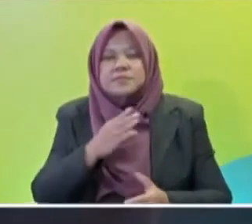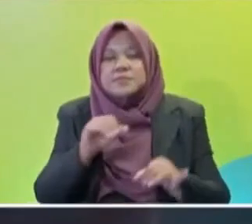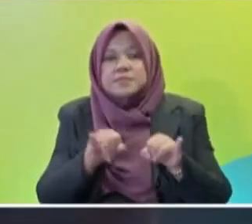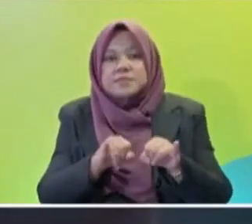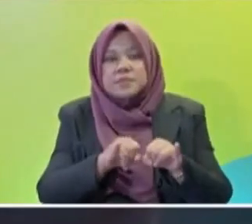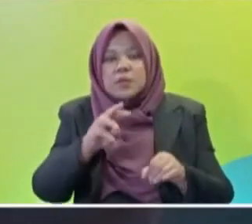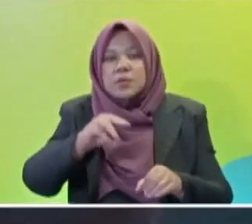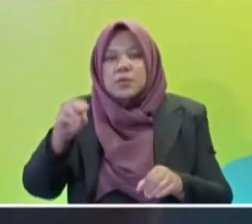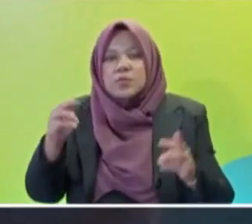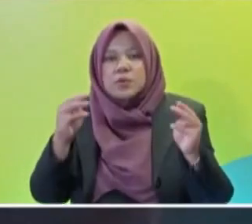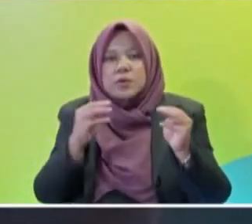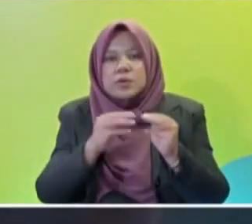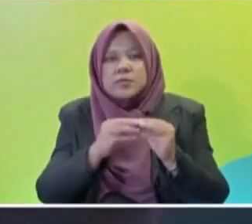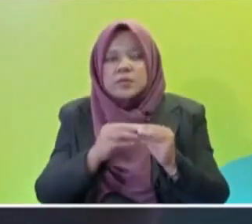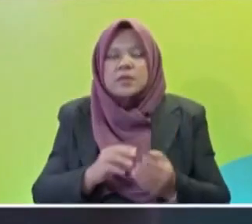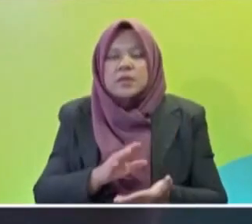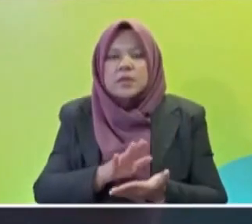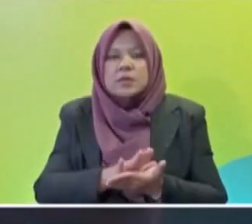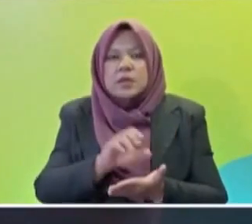murid-murid di Google